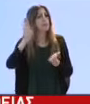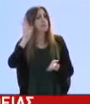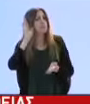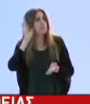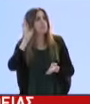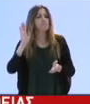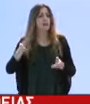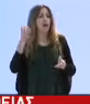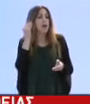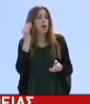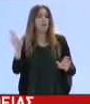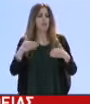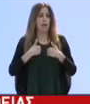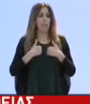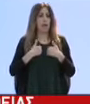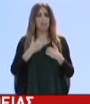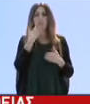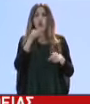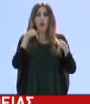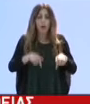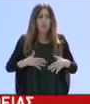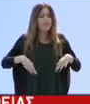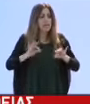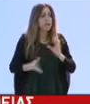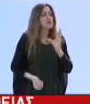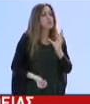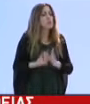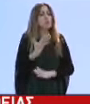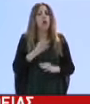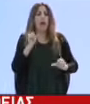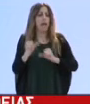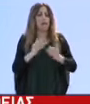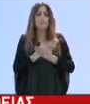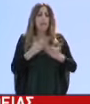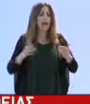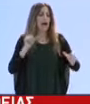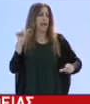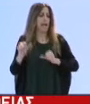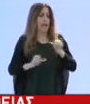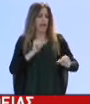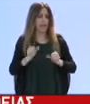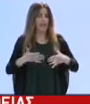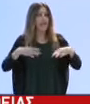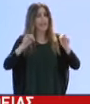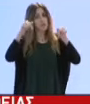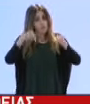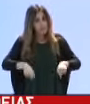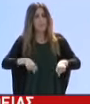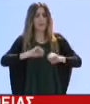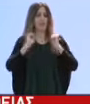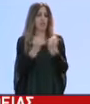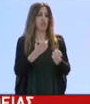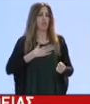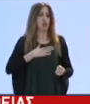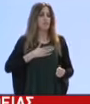αλλαγή που ξεκινάμε, τη μεγάλη αλλαγή που ξεκινάμε με αυτό το 10ο συνέδριο, να ακούσουν το σχέδιό μας για το πώς θα ξαναπάρει μπροστά